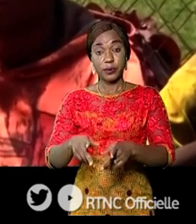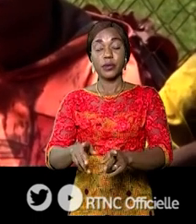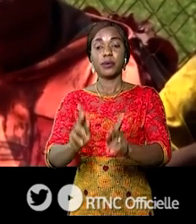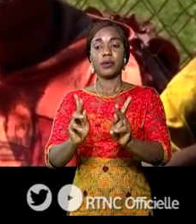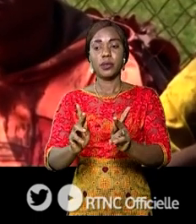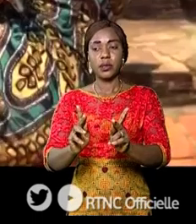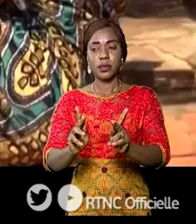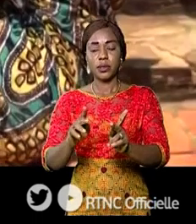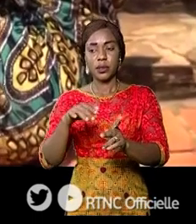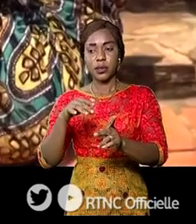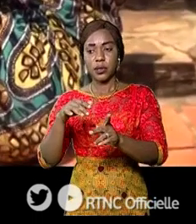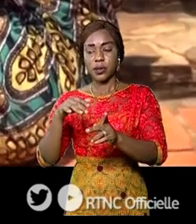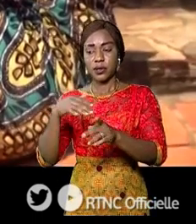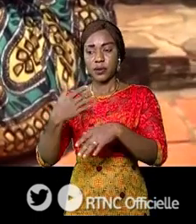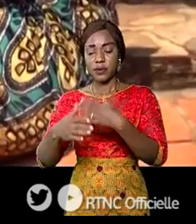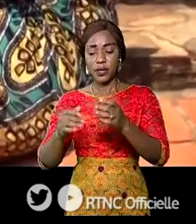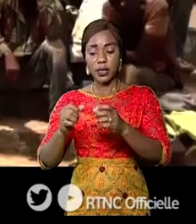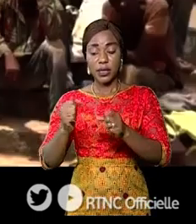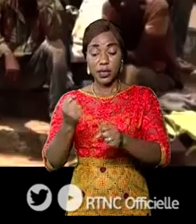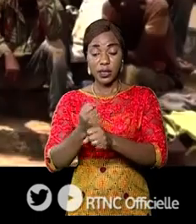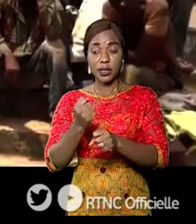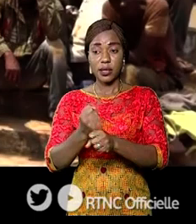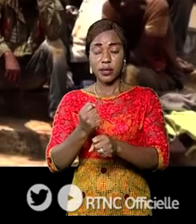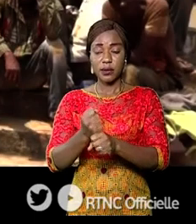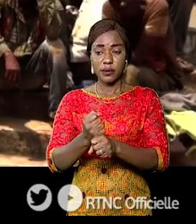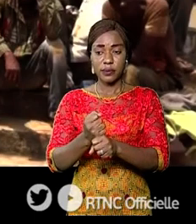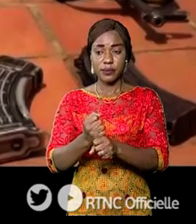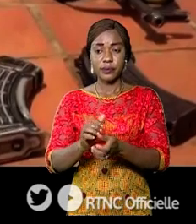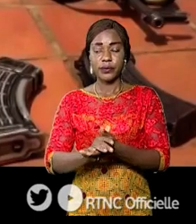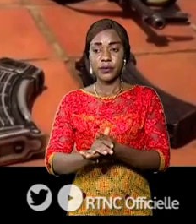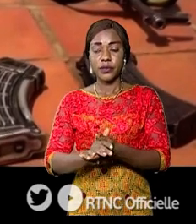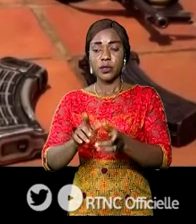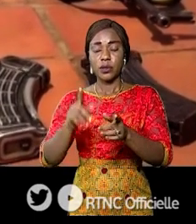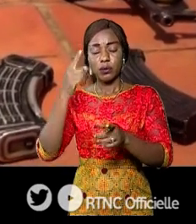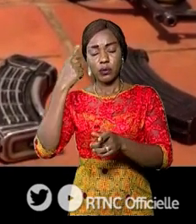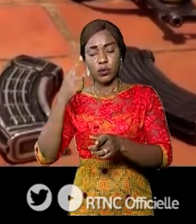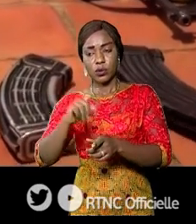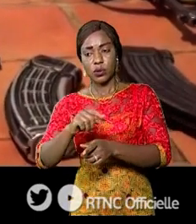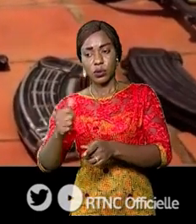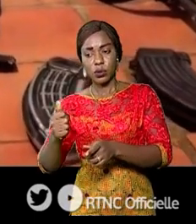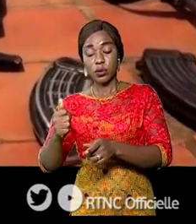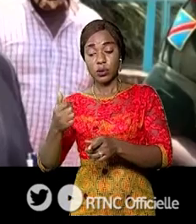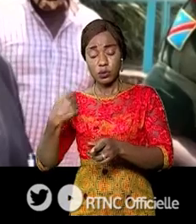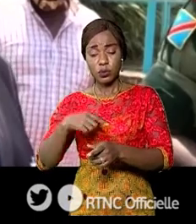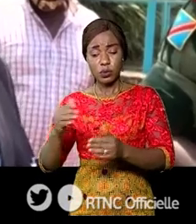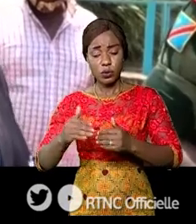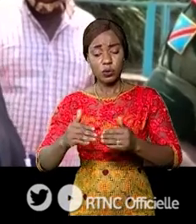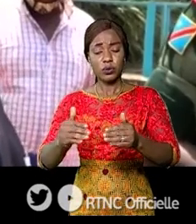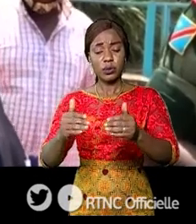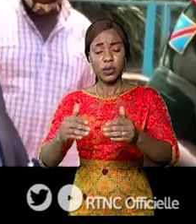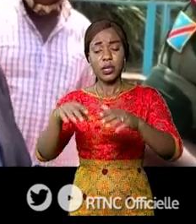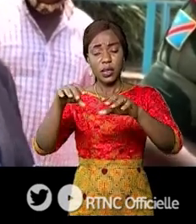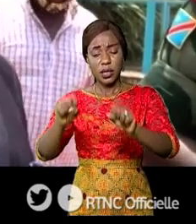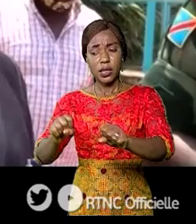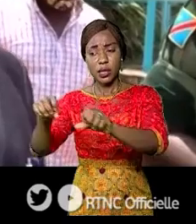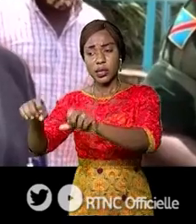puisse faire un travail aussi efficace que celui-ci. Donc pour le reste, nous devons traquer les malfrats dans leur